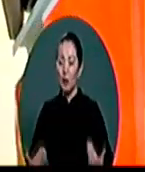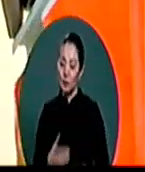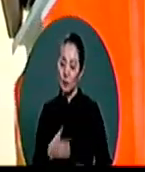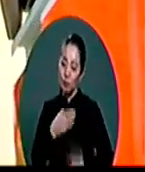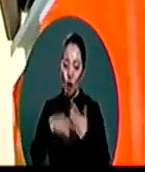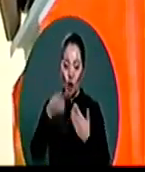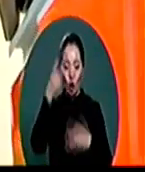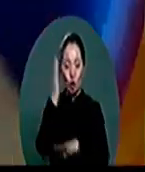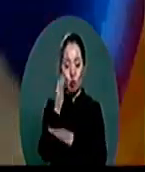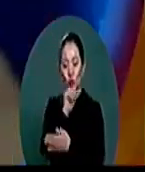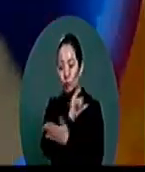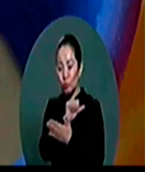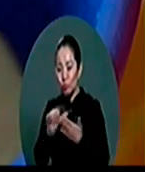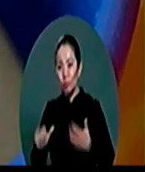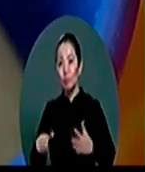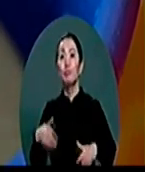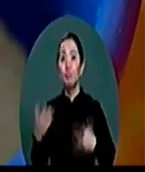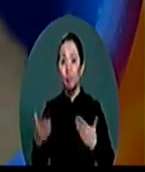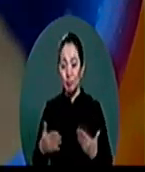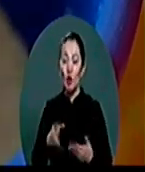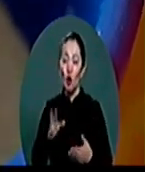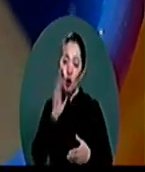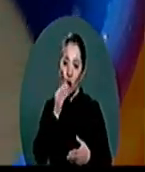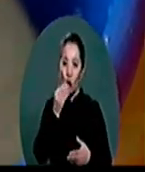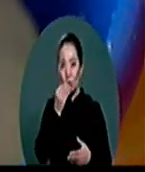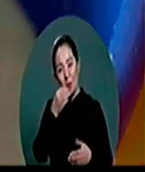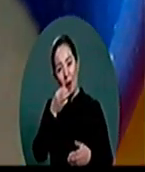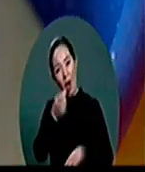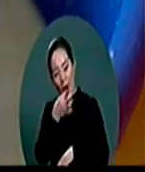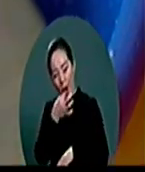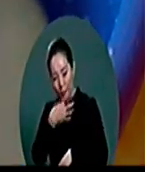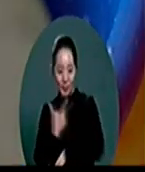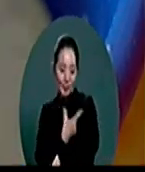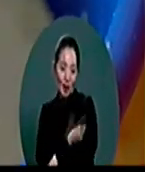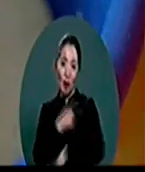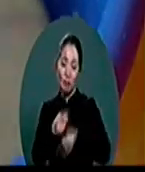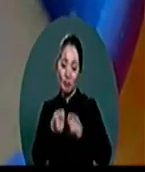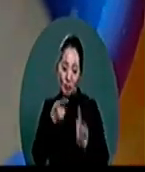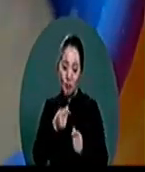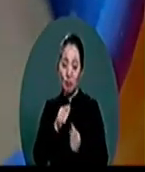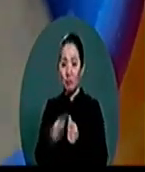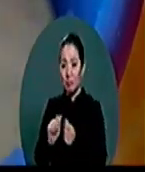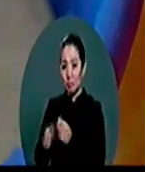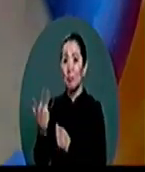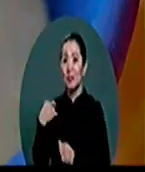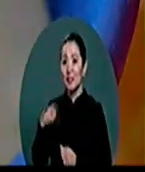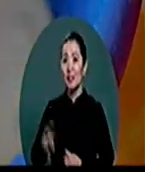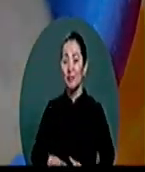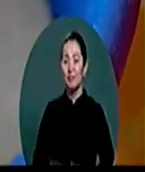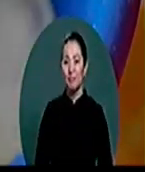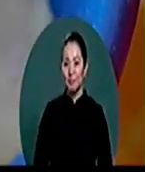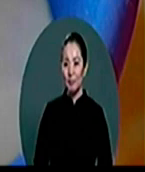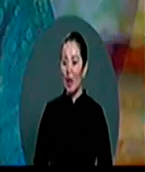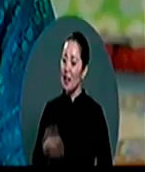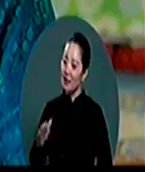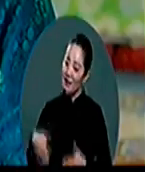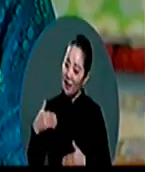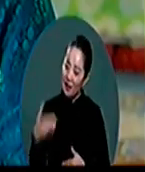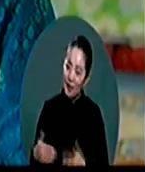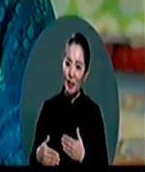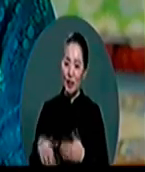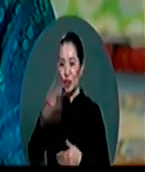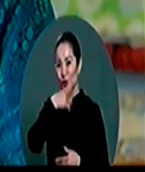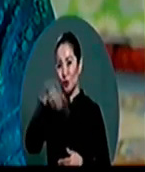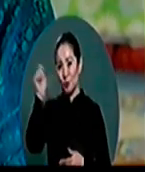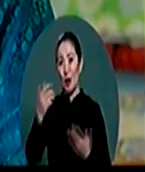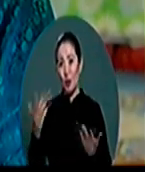бас амьдралаа өдр өдрийнхээ мөнгө хийсний хоол хүнс юм тэрэнтэй зарцуулахар ингэж хэрэгэлдэх гэсэн. Тэгэл одоо тэрэнт